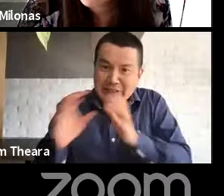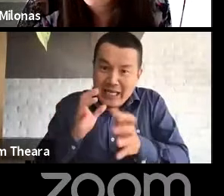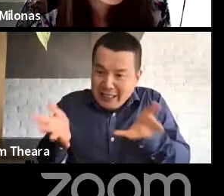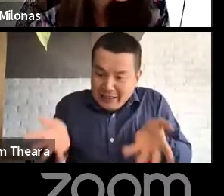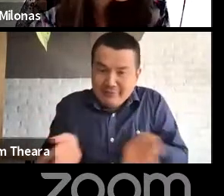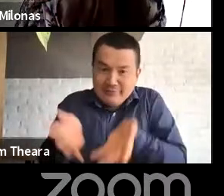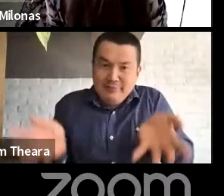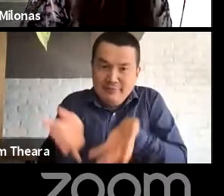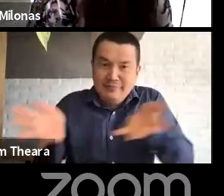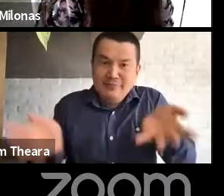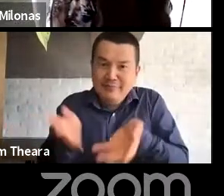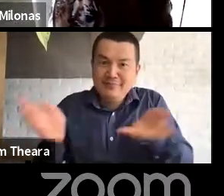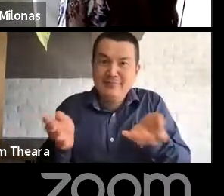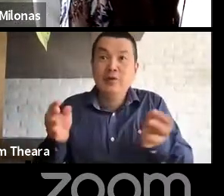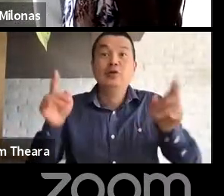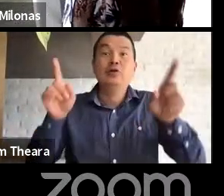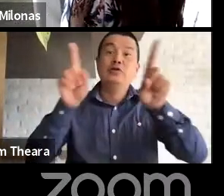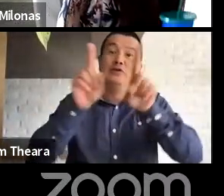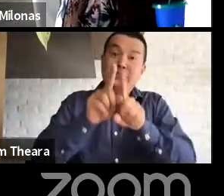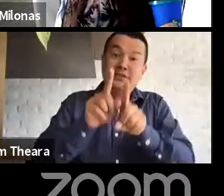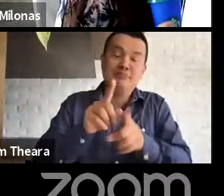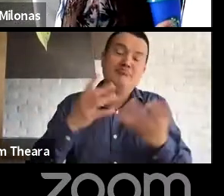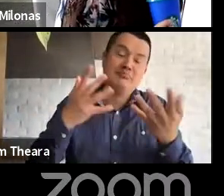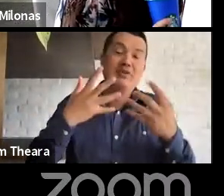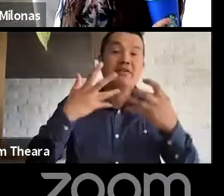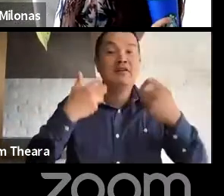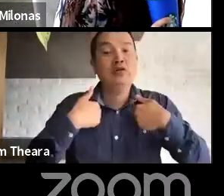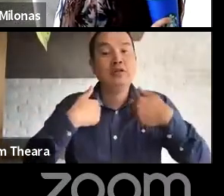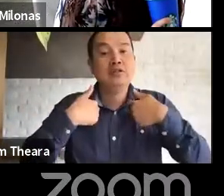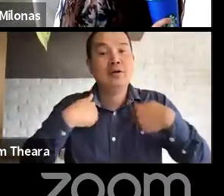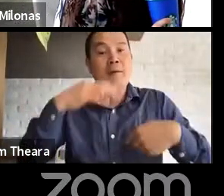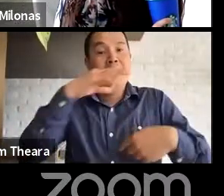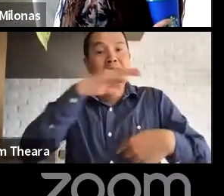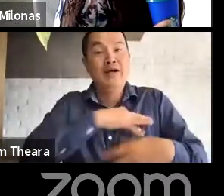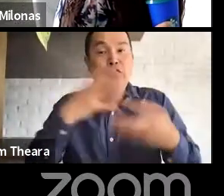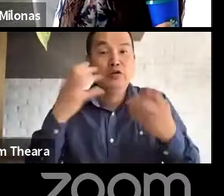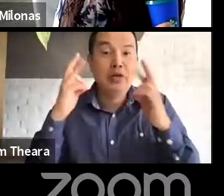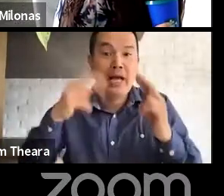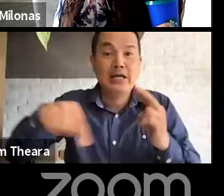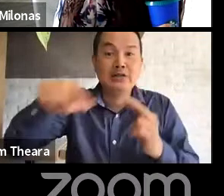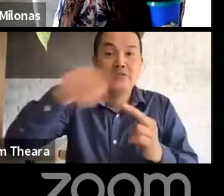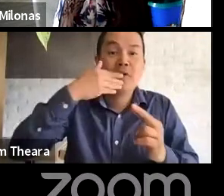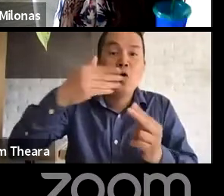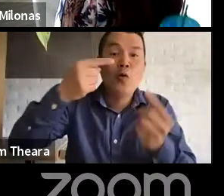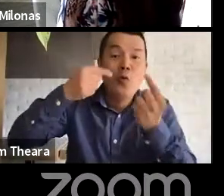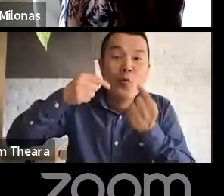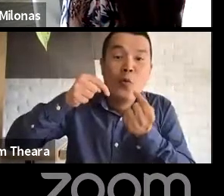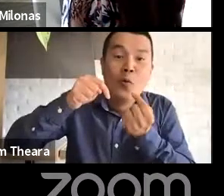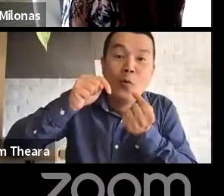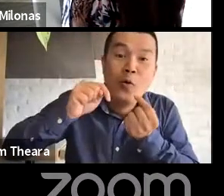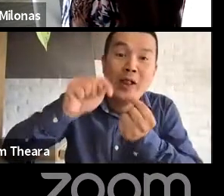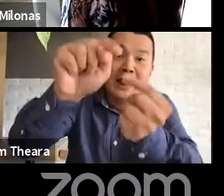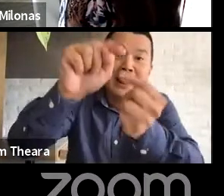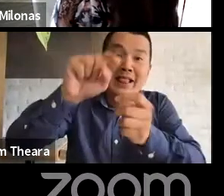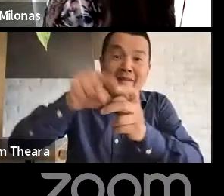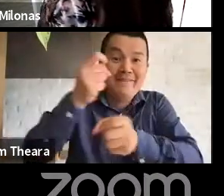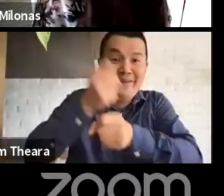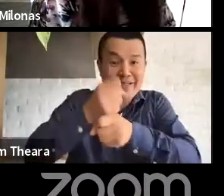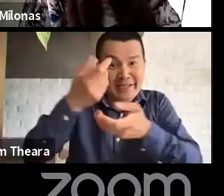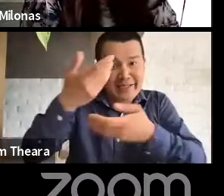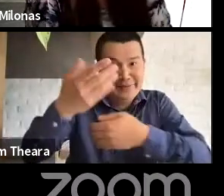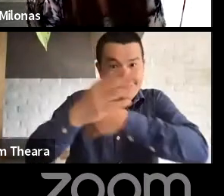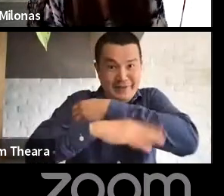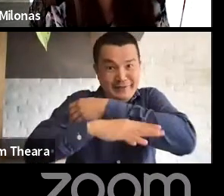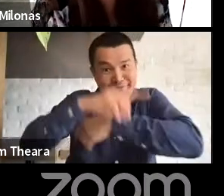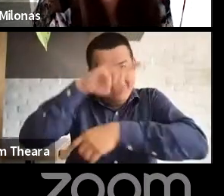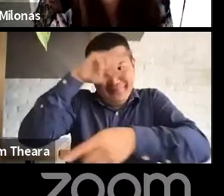vous juger, « Oh non, moi, je ne signe pas, je signe trop mal. » Non, de se lancer, et c'est même qu'on va faire l'apprentissage. Puis j'espère aussi